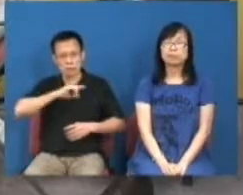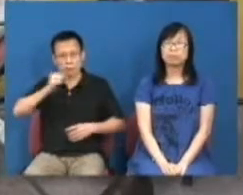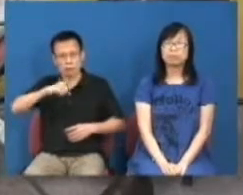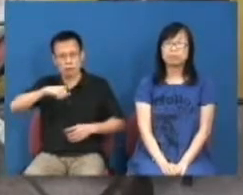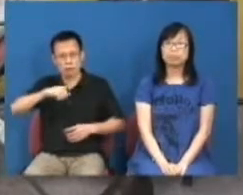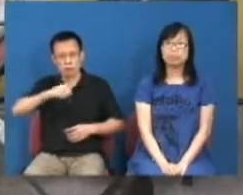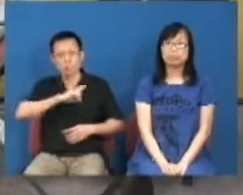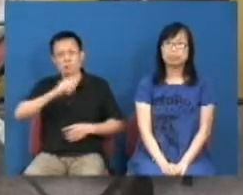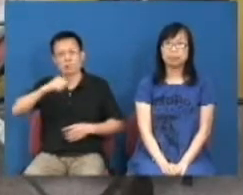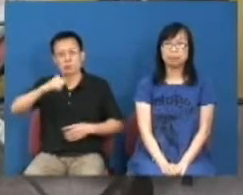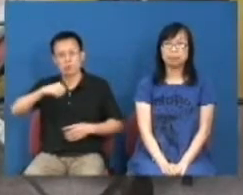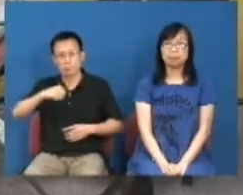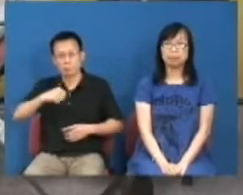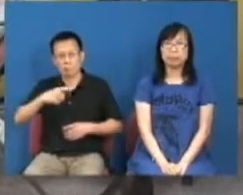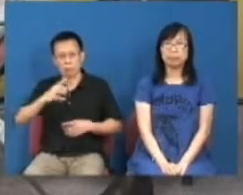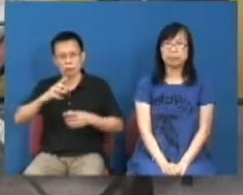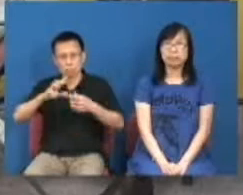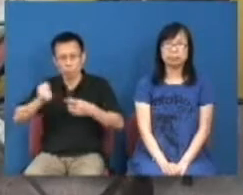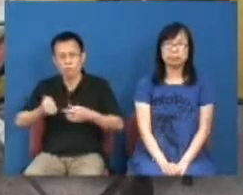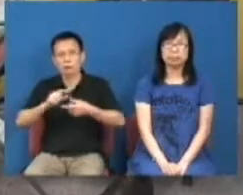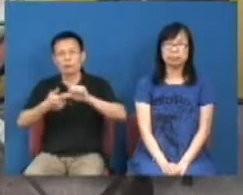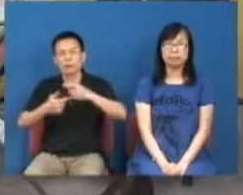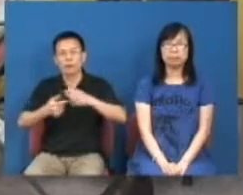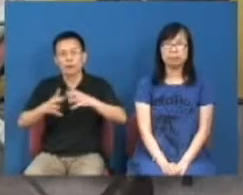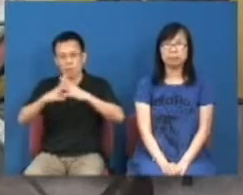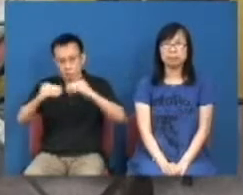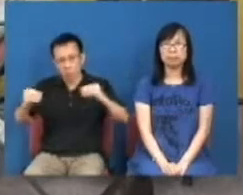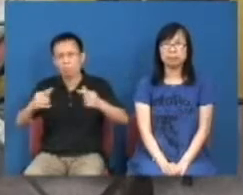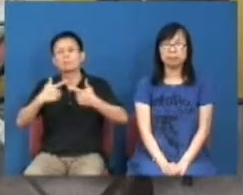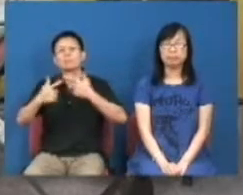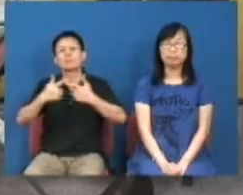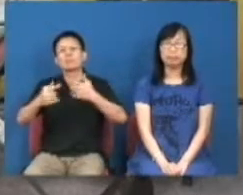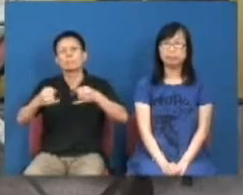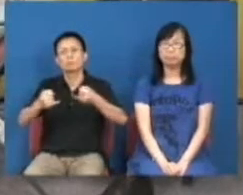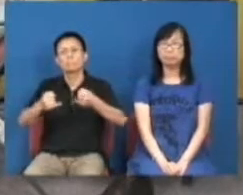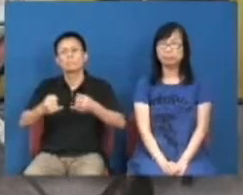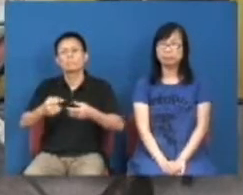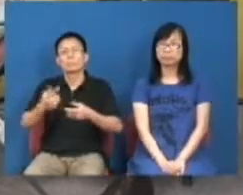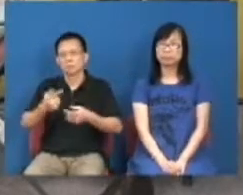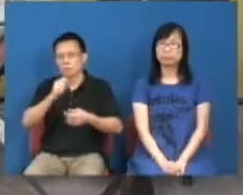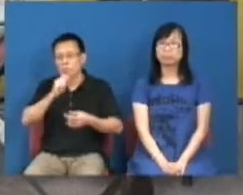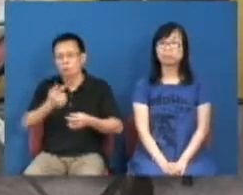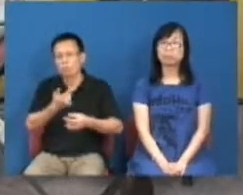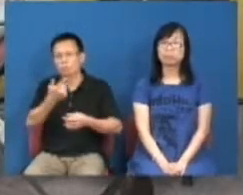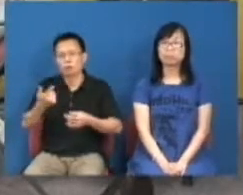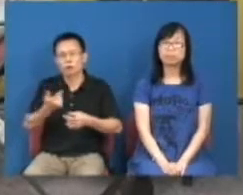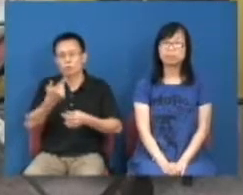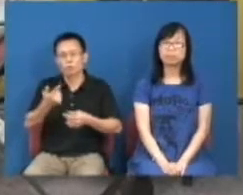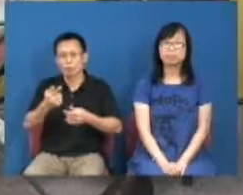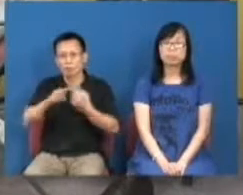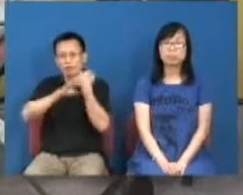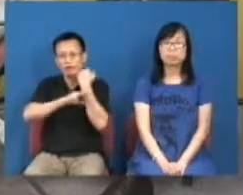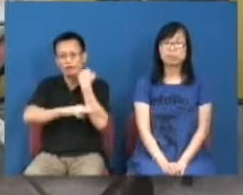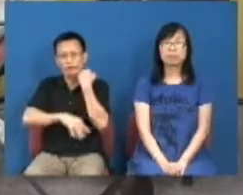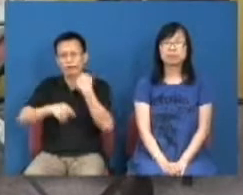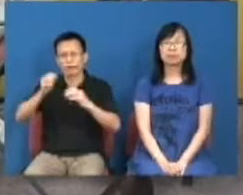住就係大家好自願用呢個方式去解決大家糾紛，所以有好多應該喺法庭